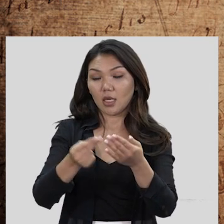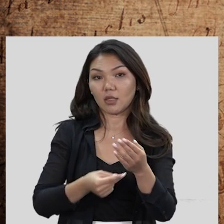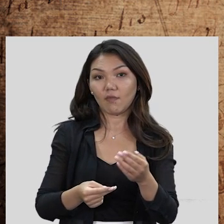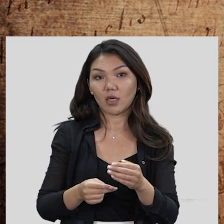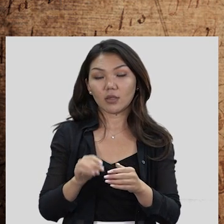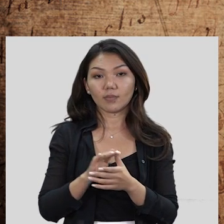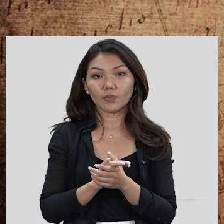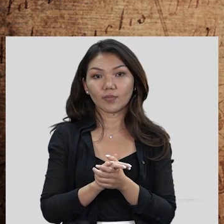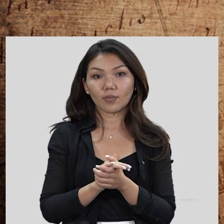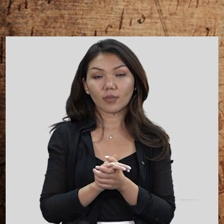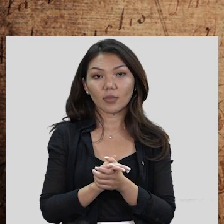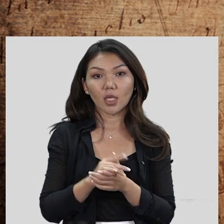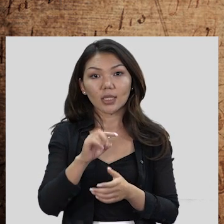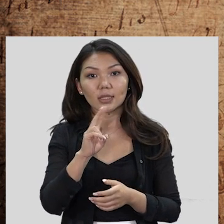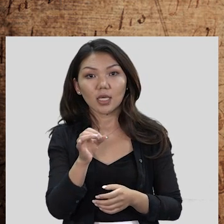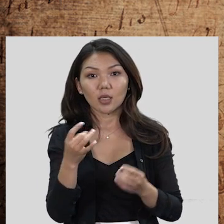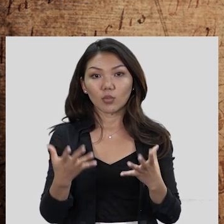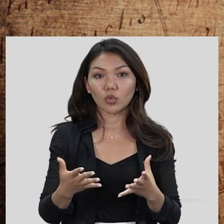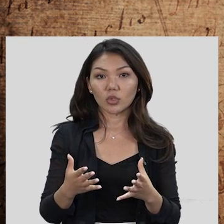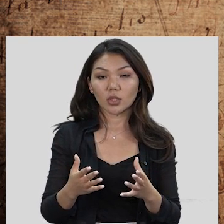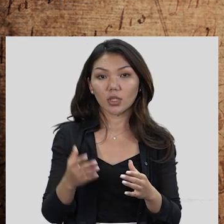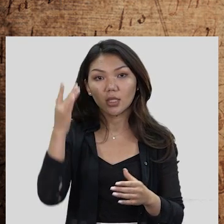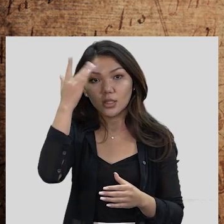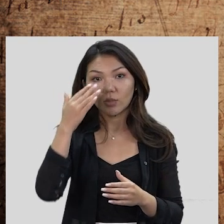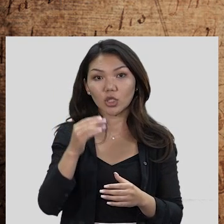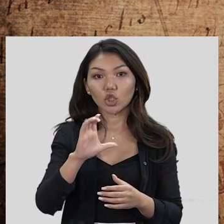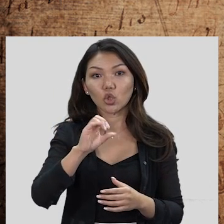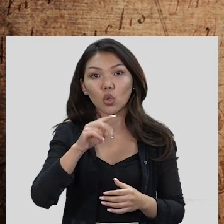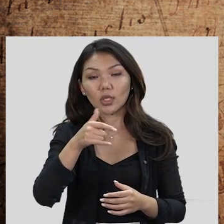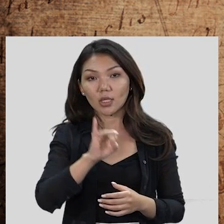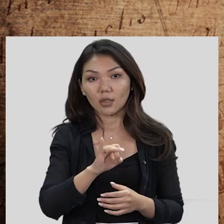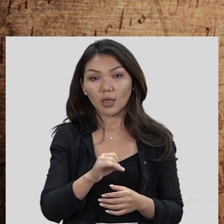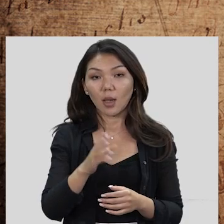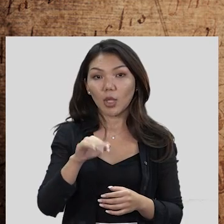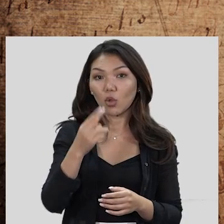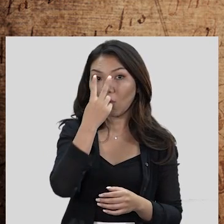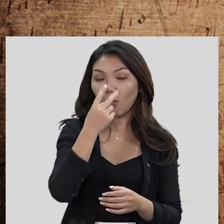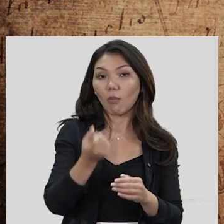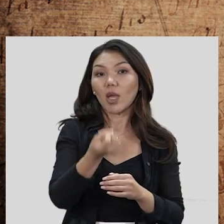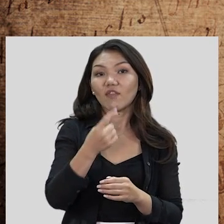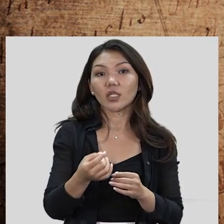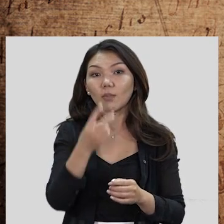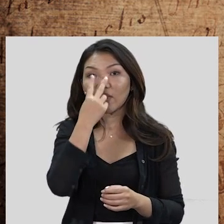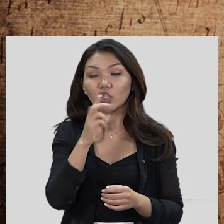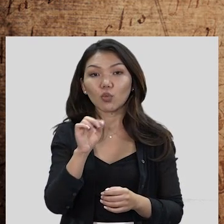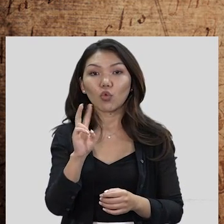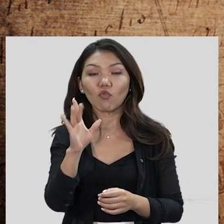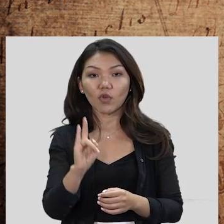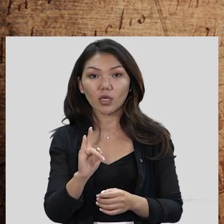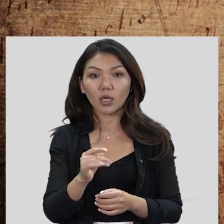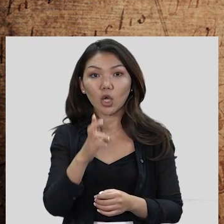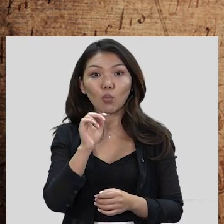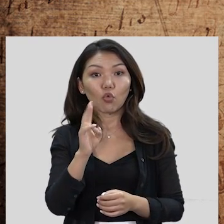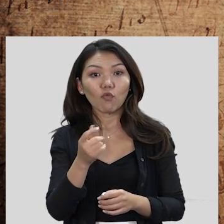конкретные предметы а просто слоги а потом появились привычный нам буквы когда знак обозначает не слог а звук буквы